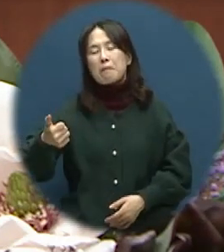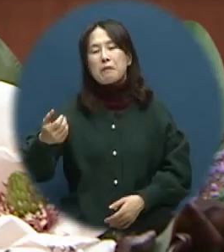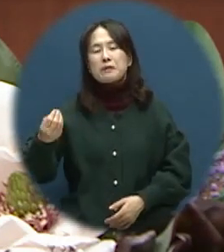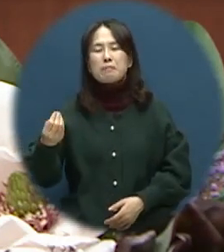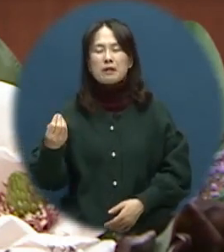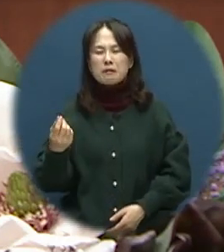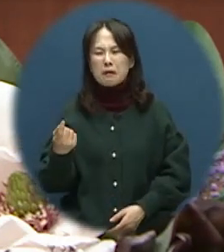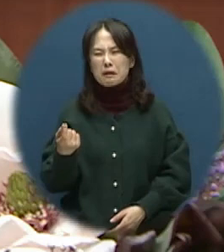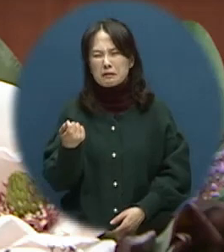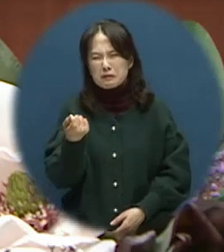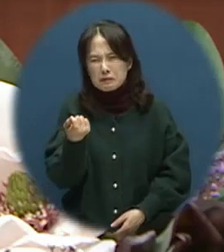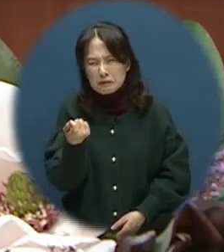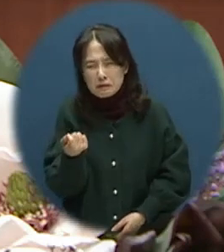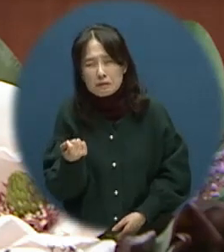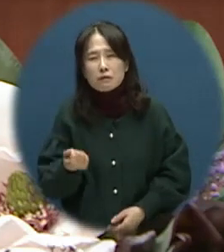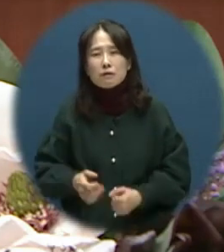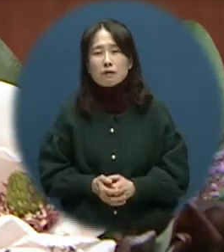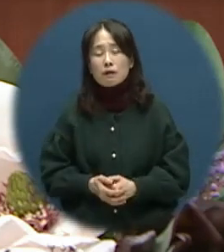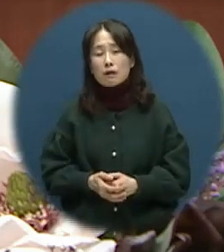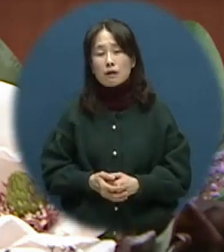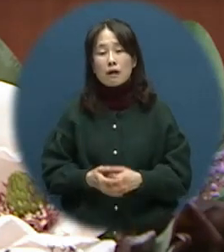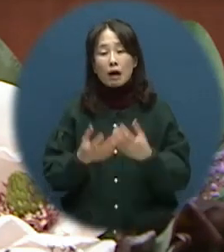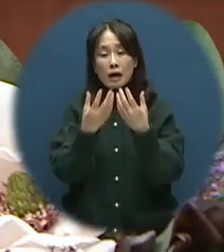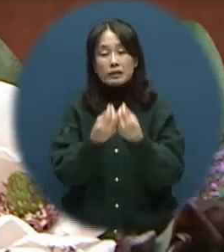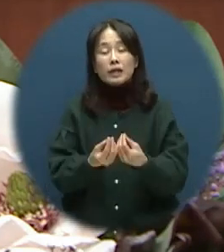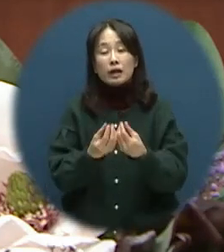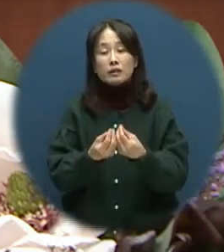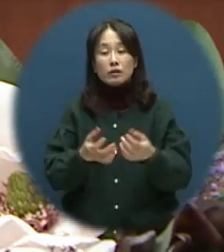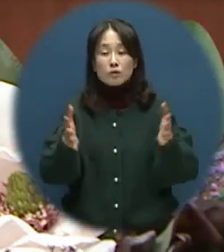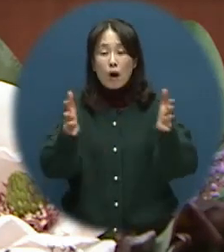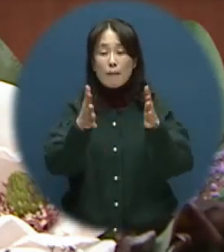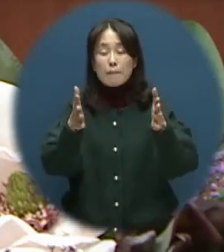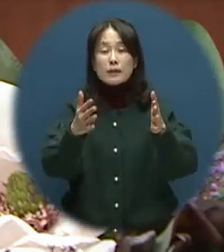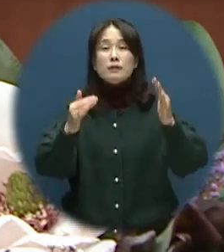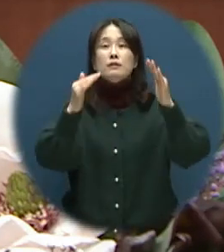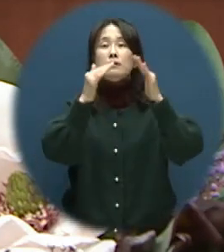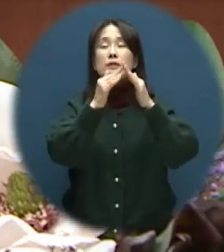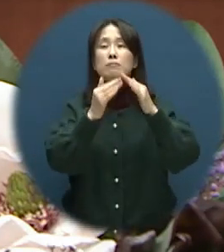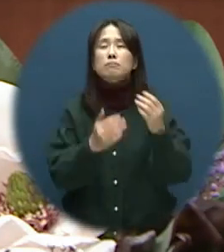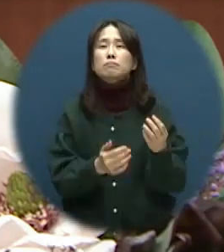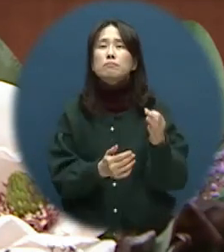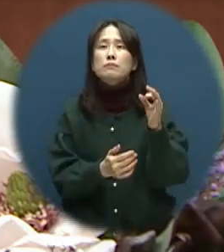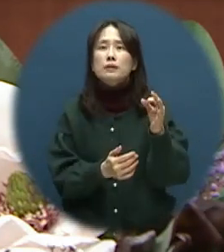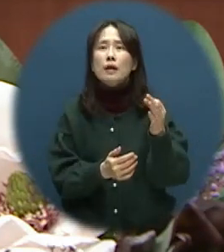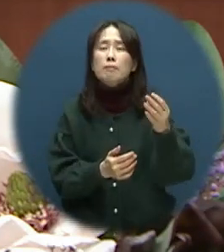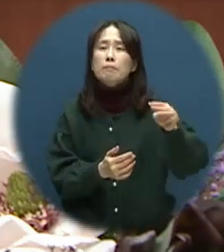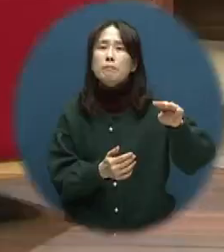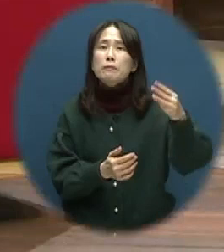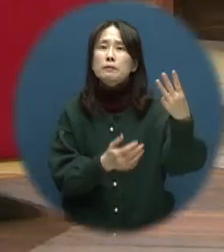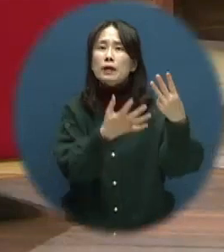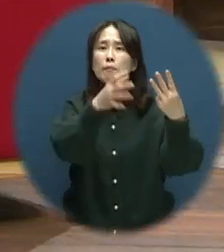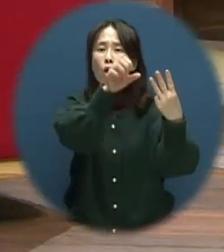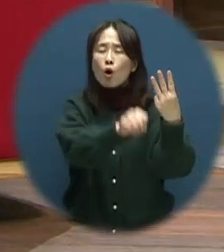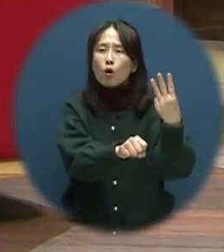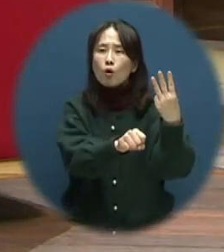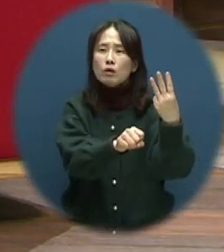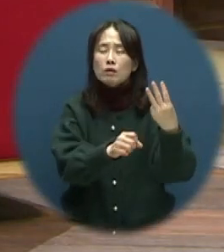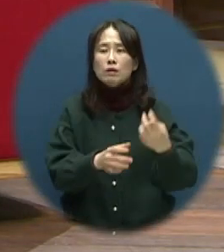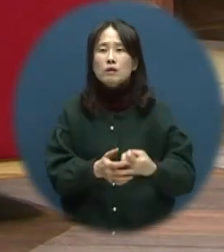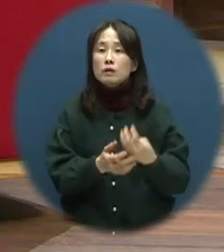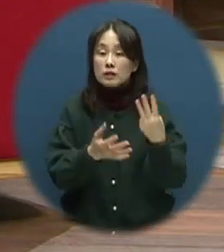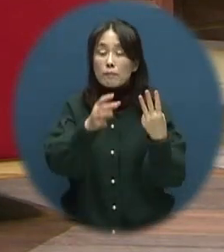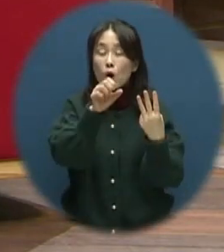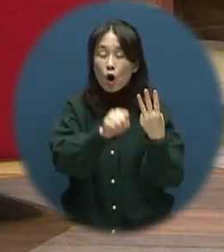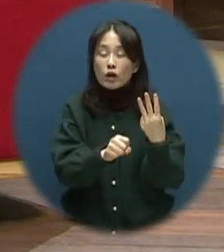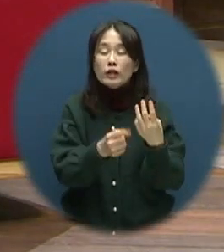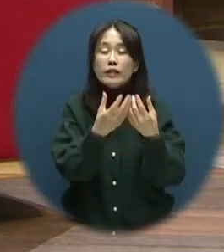원이요. 네. 그러면 3억 잡았을 때 그 집이 3억 잡았을 때 150만 원이면 0.5%거든요. 요새 3억짜리 집이